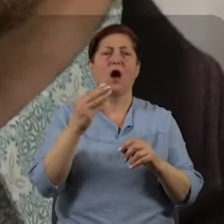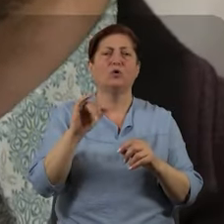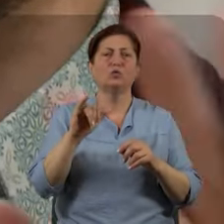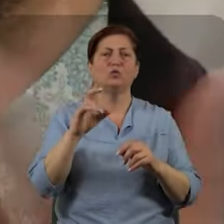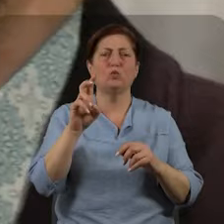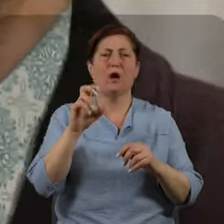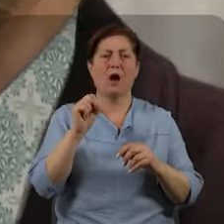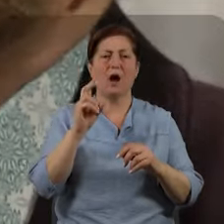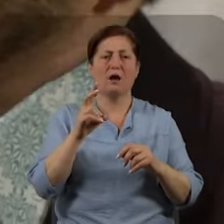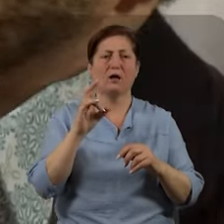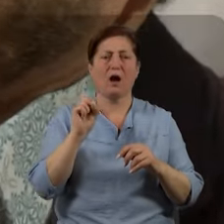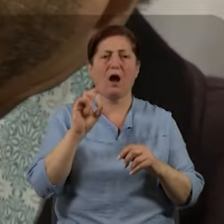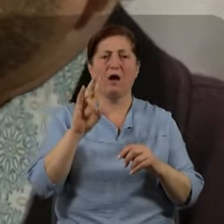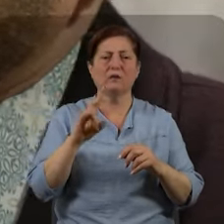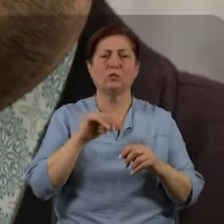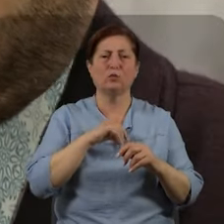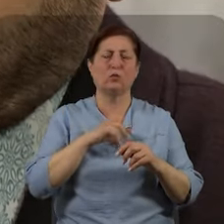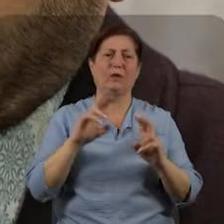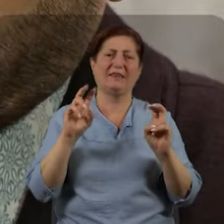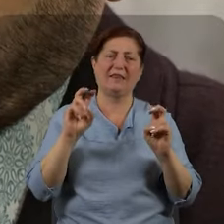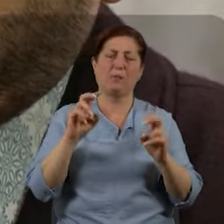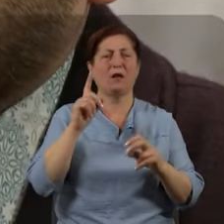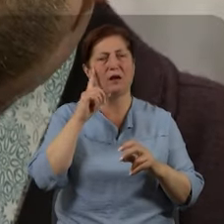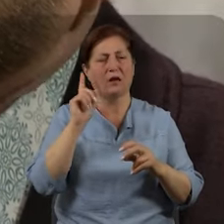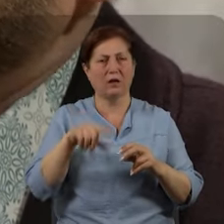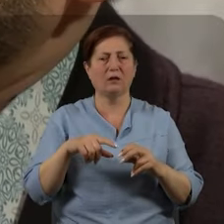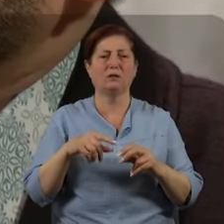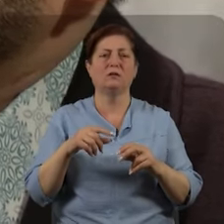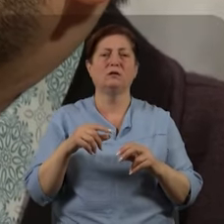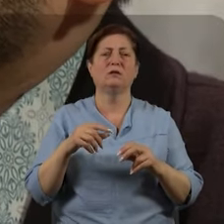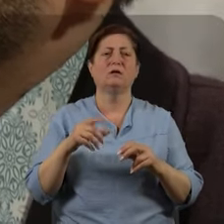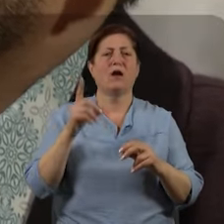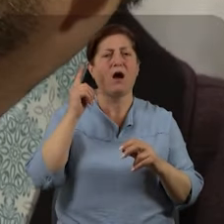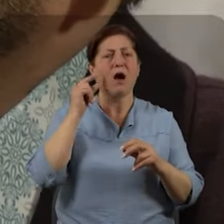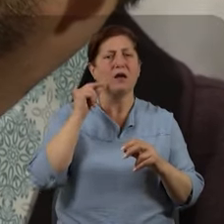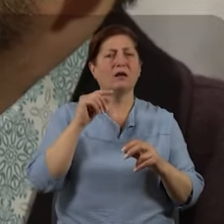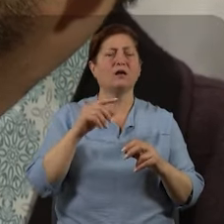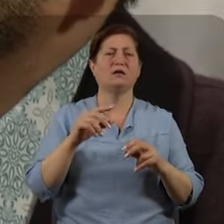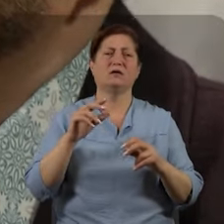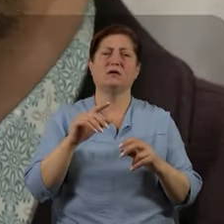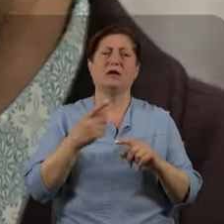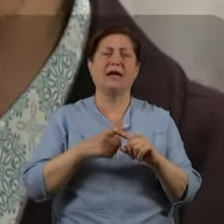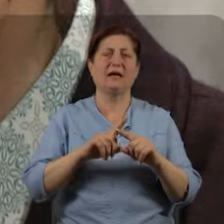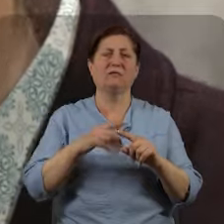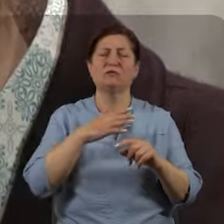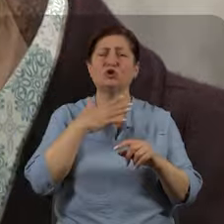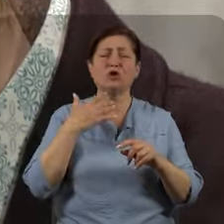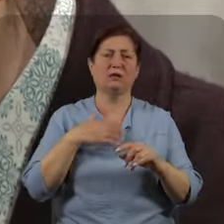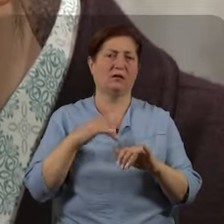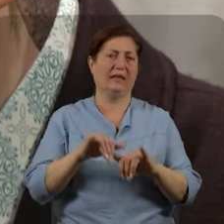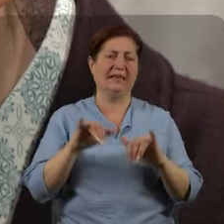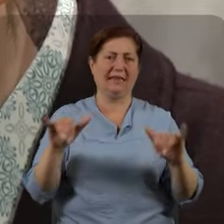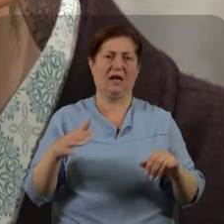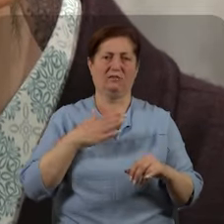հետ, որովհետև այս բանդխտության թեման էլ գիտենք, դեռևս միջնադարից սկսած, հայրեններից եւ այլն, բավական տարածված է մեզանում եւ